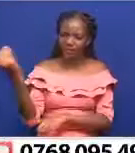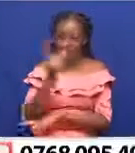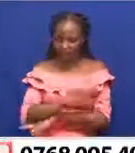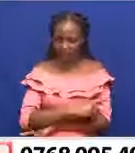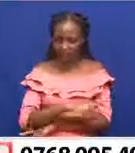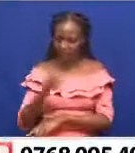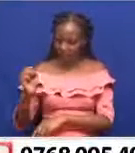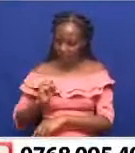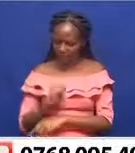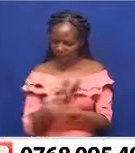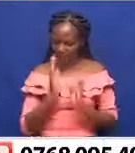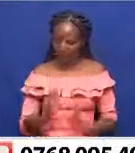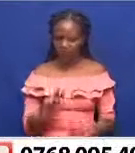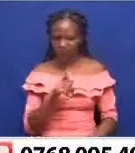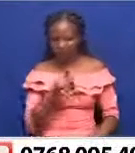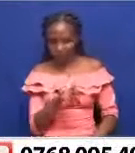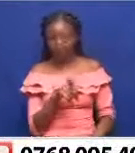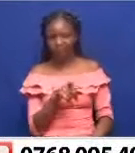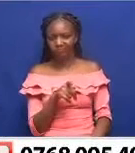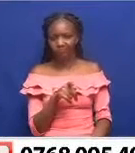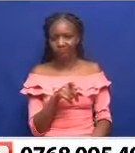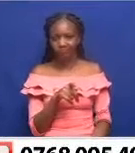senator